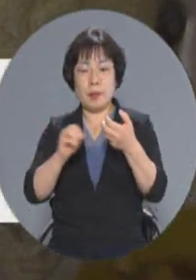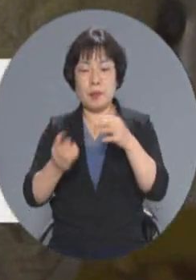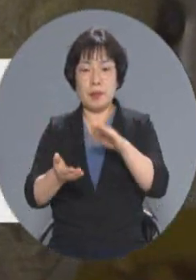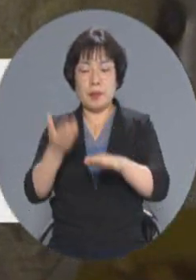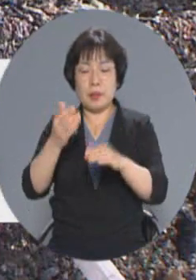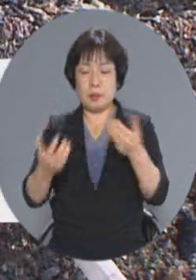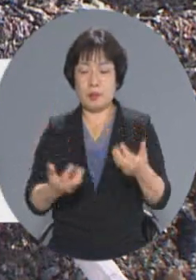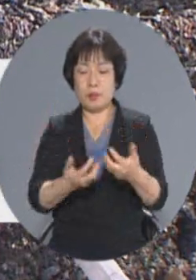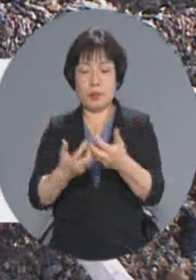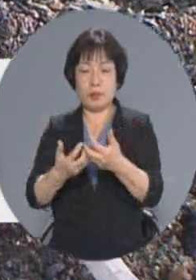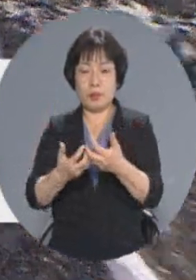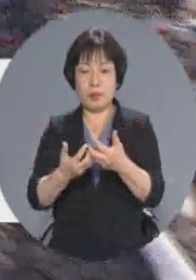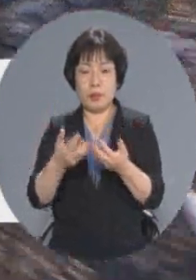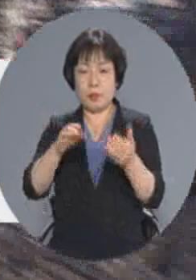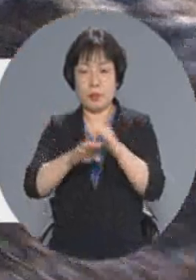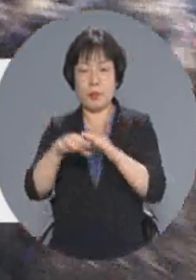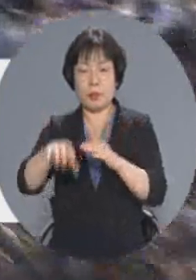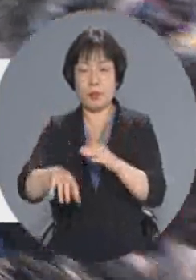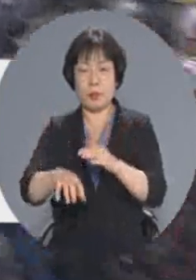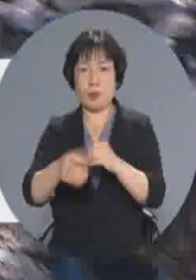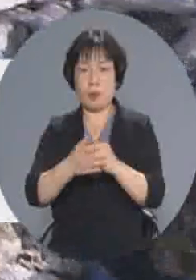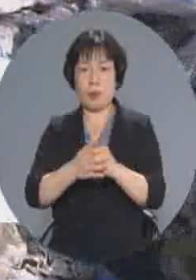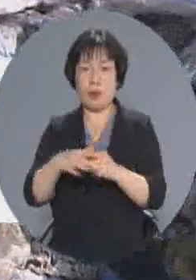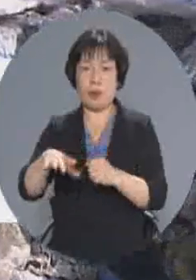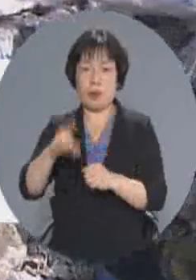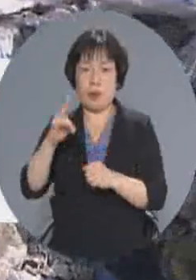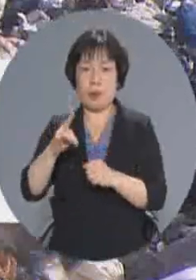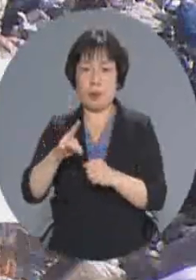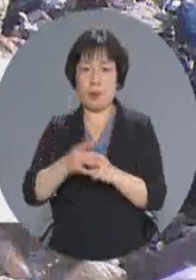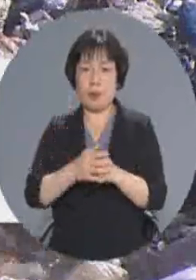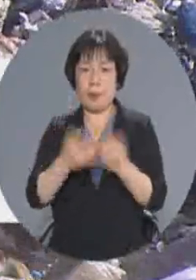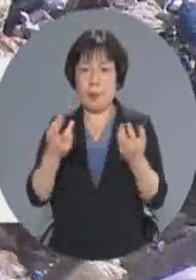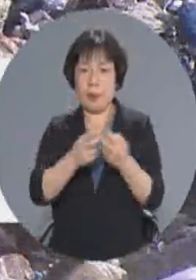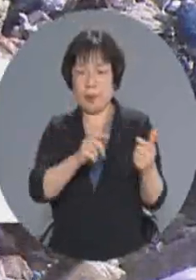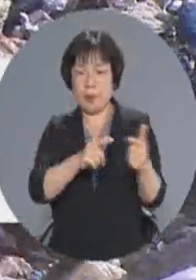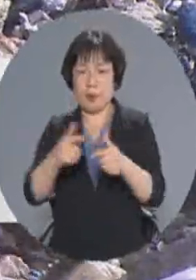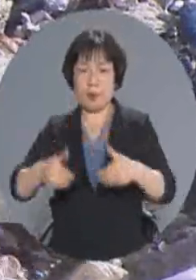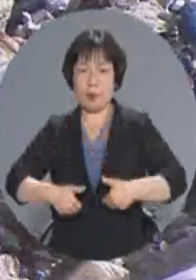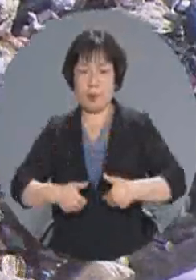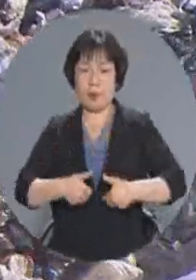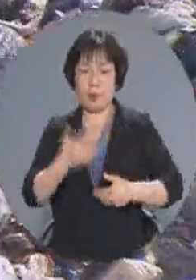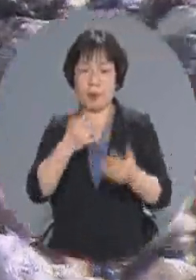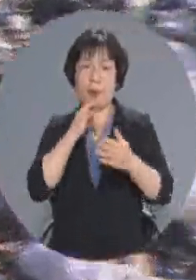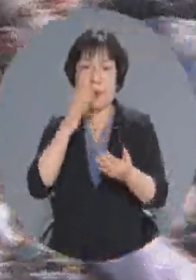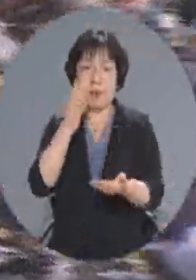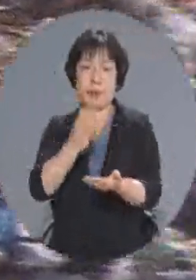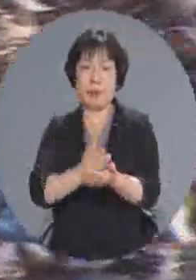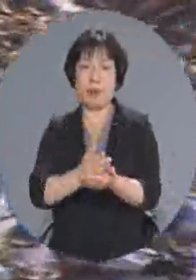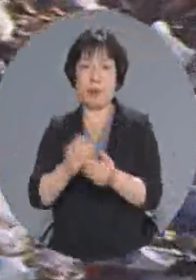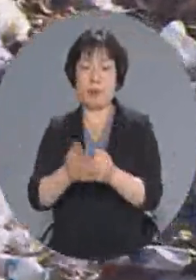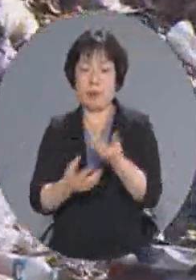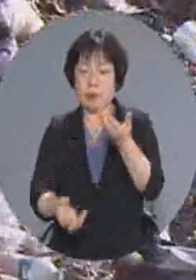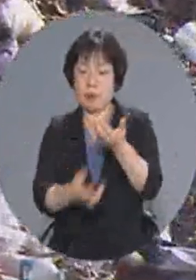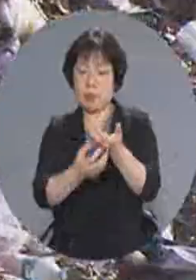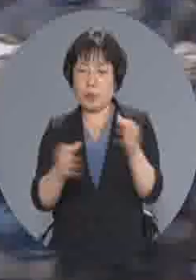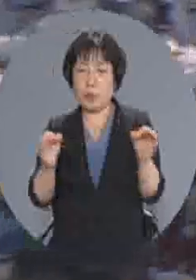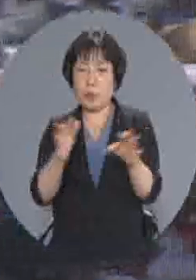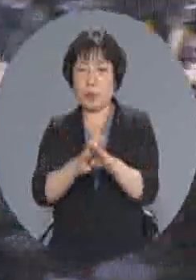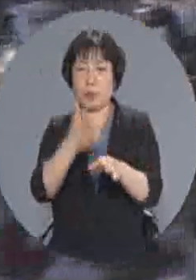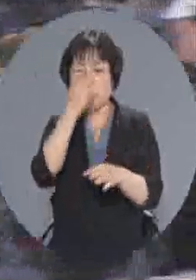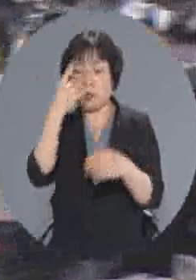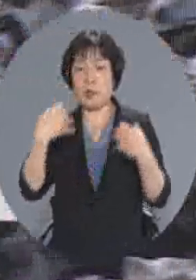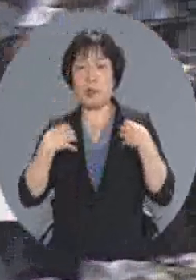보니까 어떤 방법은 취해야 되거든요. 처음만 하지 말고 이거를 한번 적어서 이용을 한번 해보자. 열분해 방식에 대해